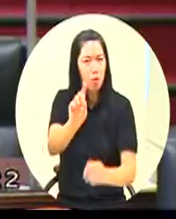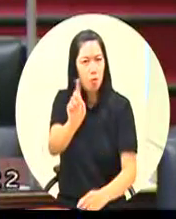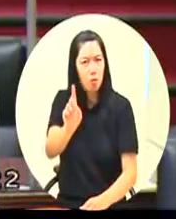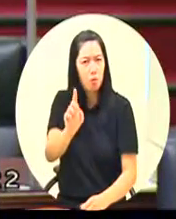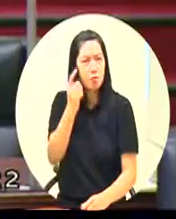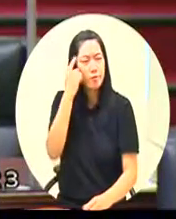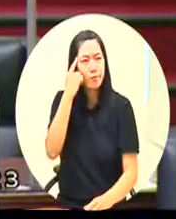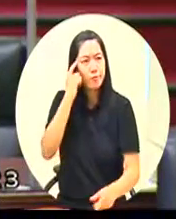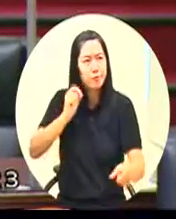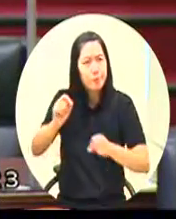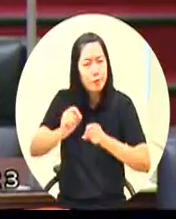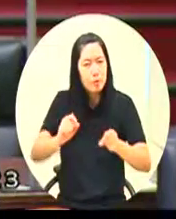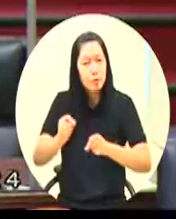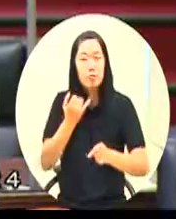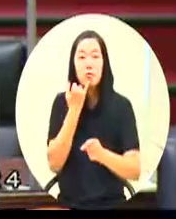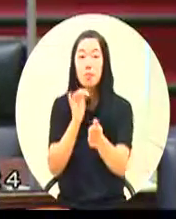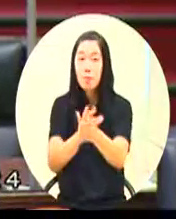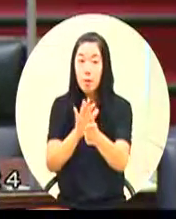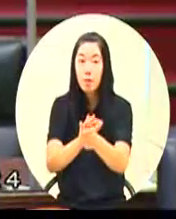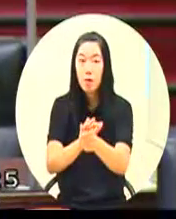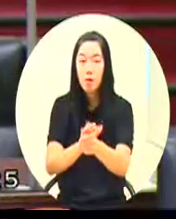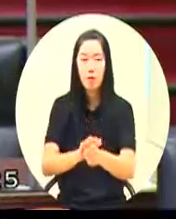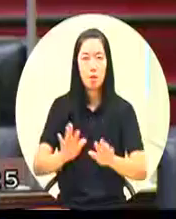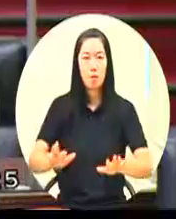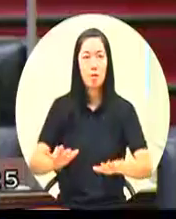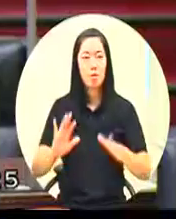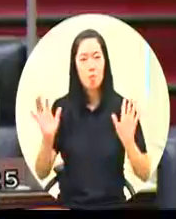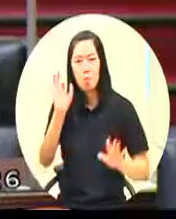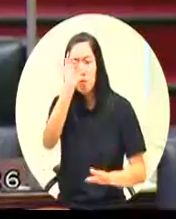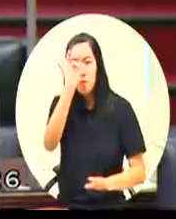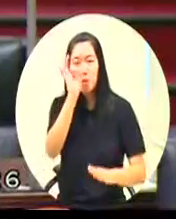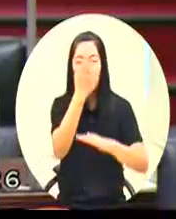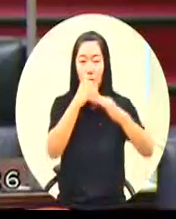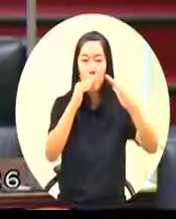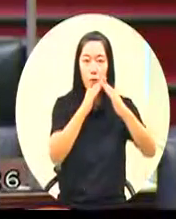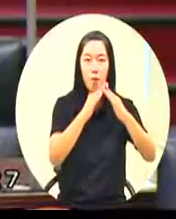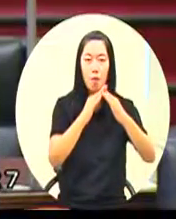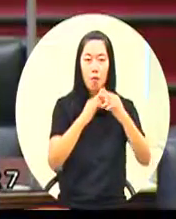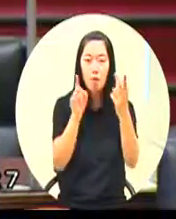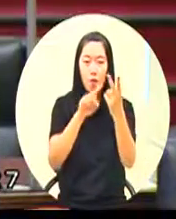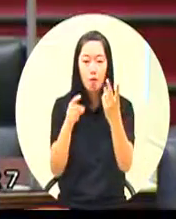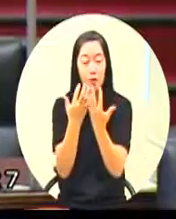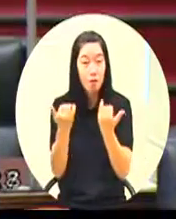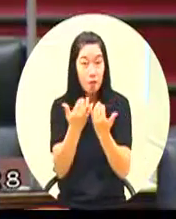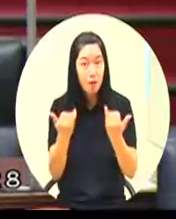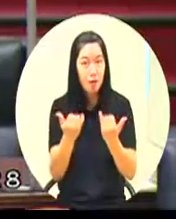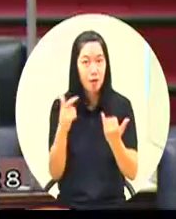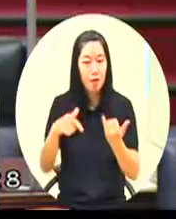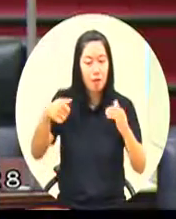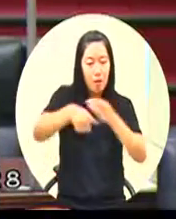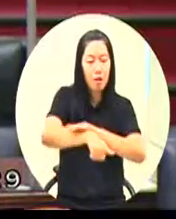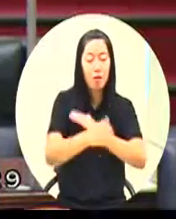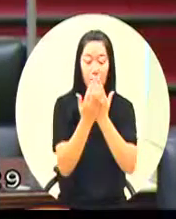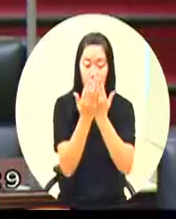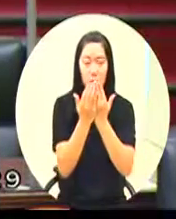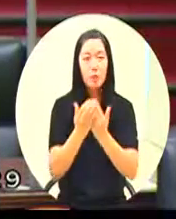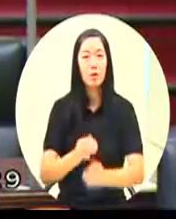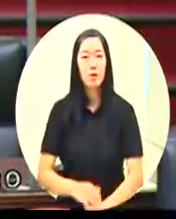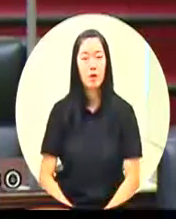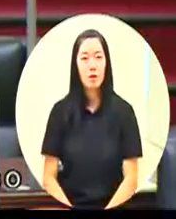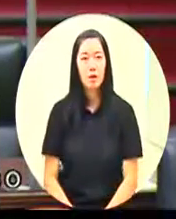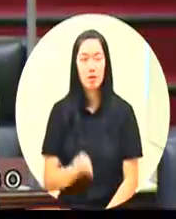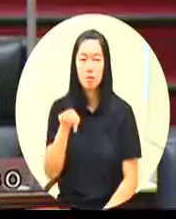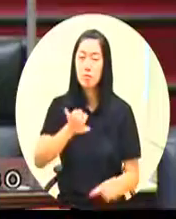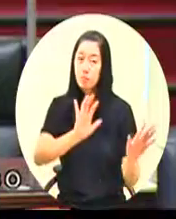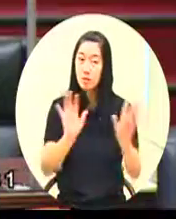对策，啊，今天的小朋友找了一个学校，我只找了两个学生，啊，来入学，那这种情